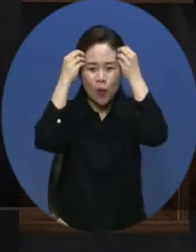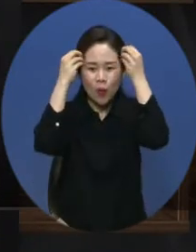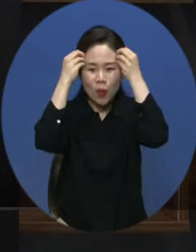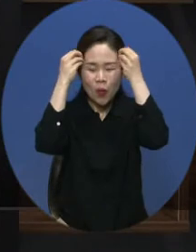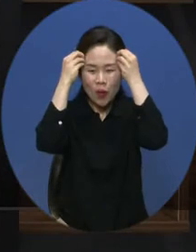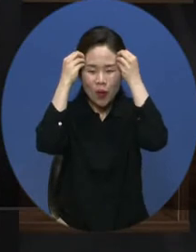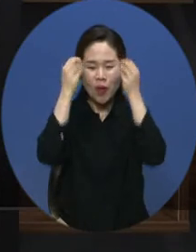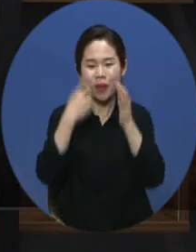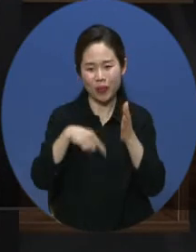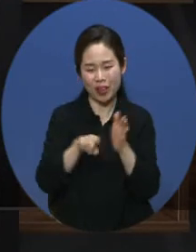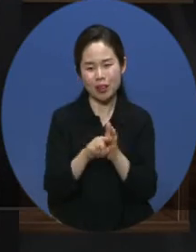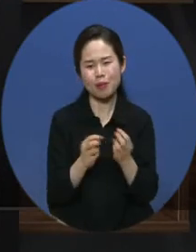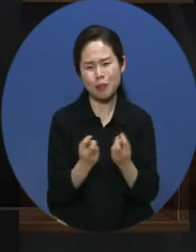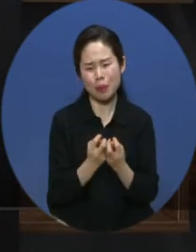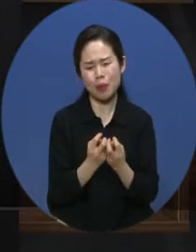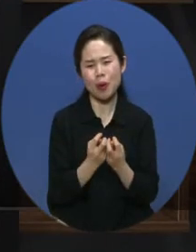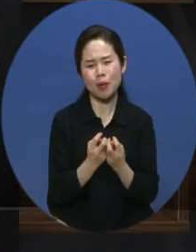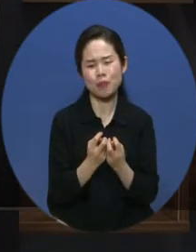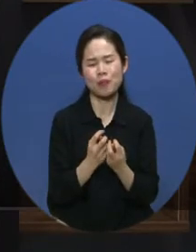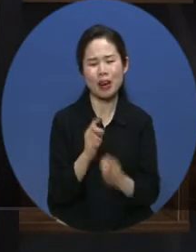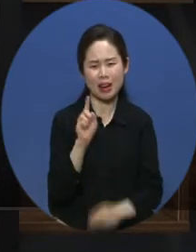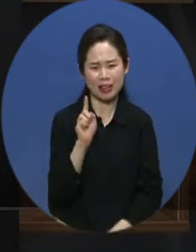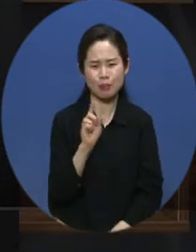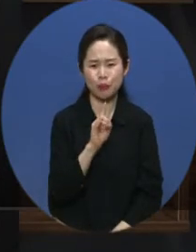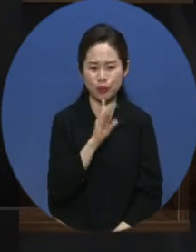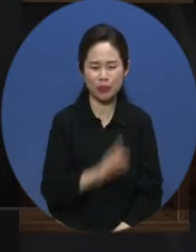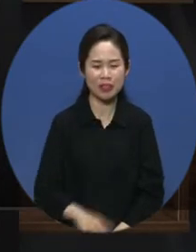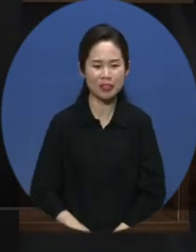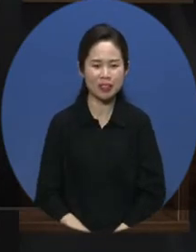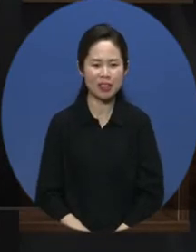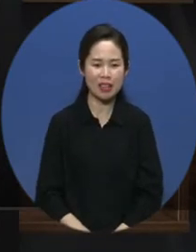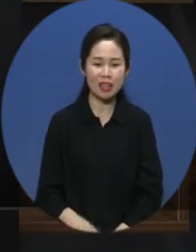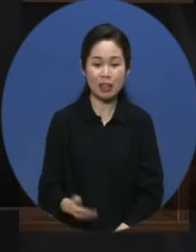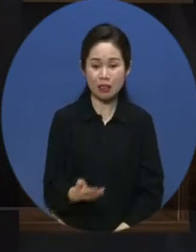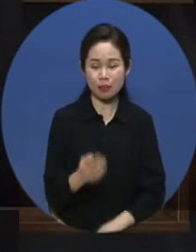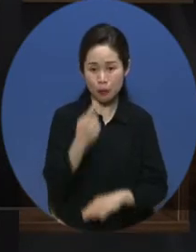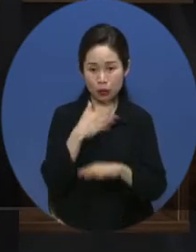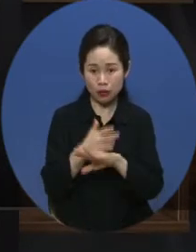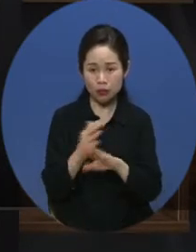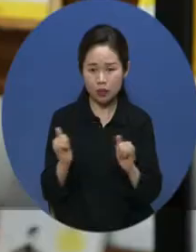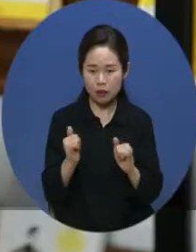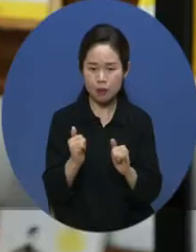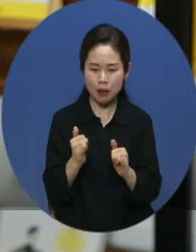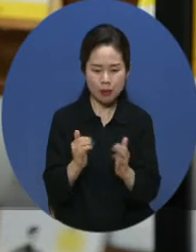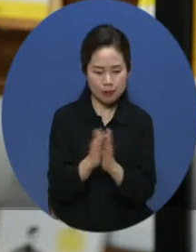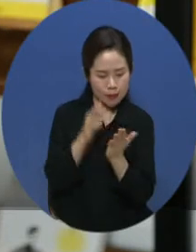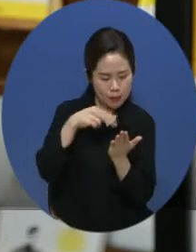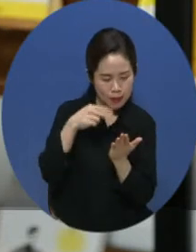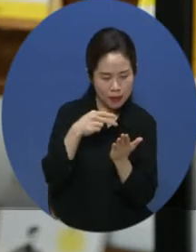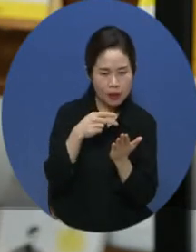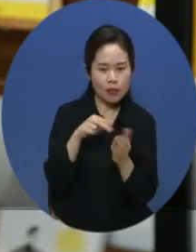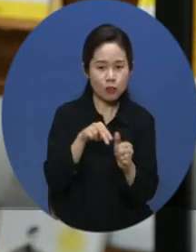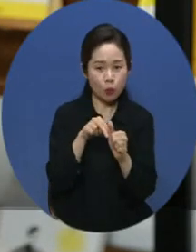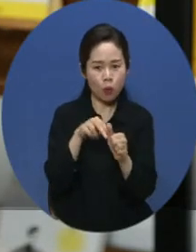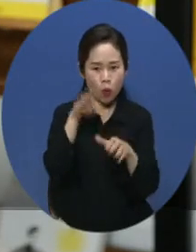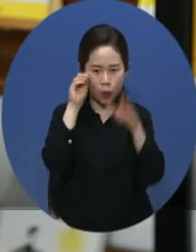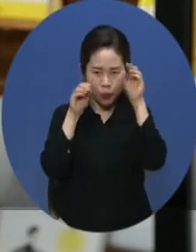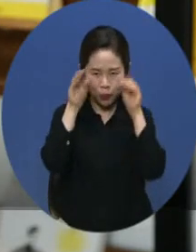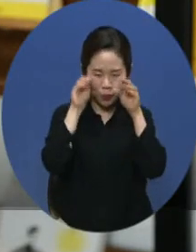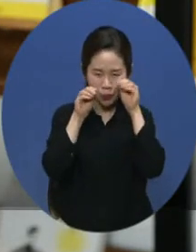그래서 더 많은 분들이 정보를 학습을 하고 습득을 하셔서 다른